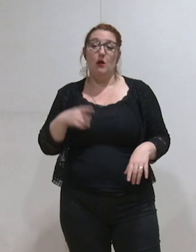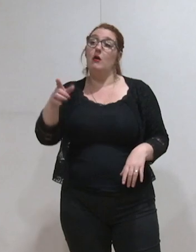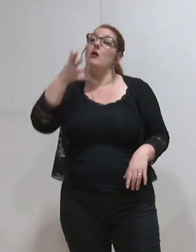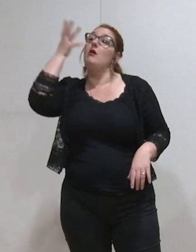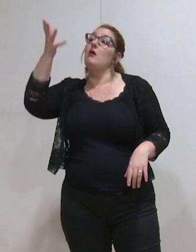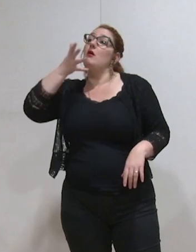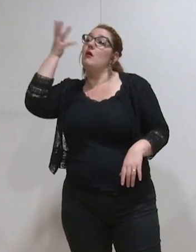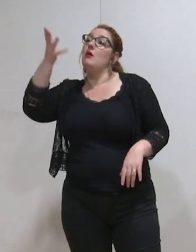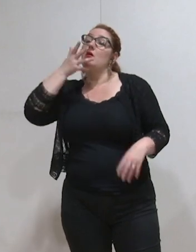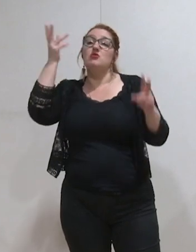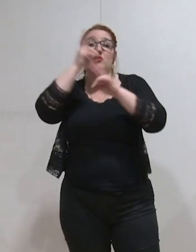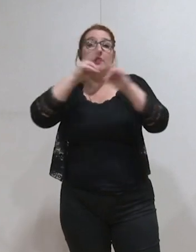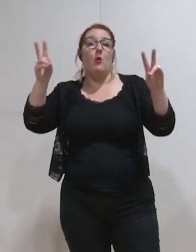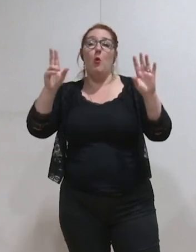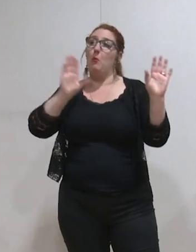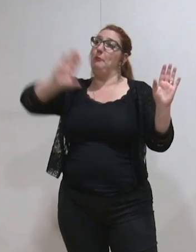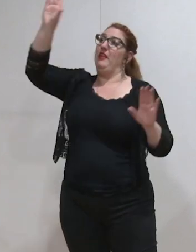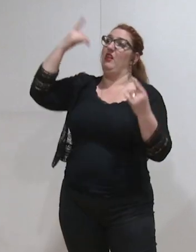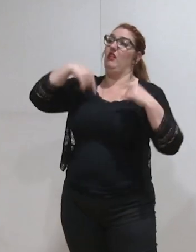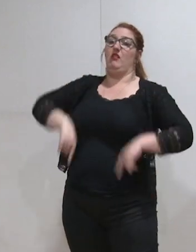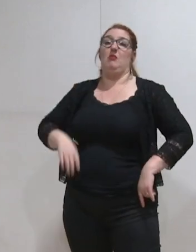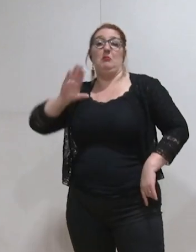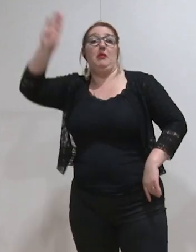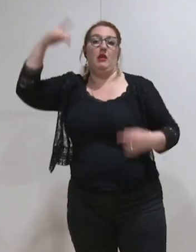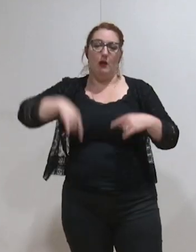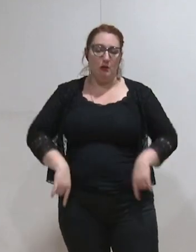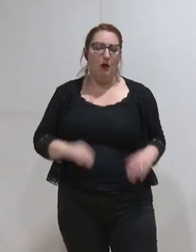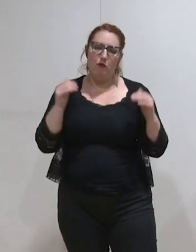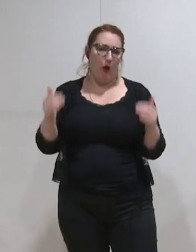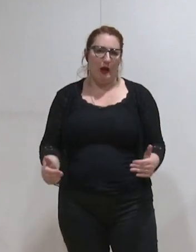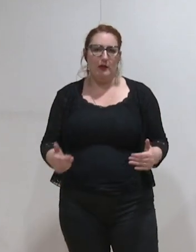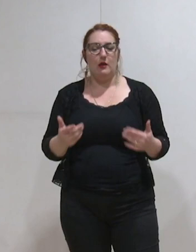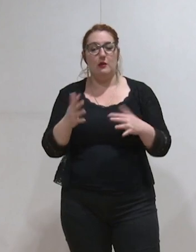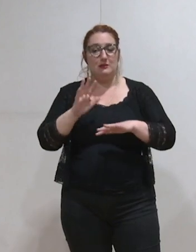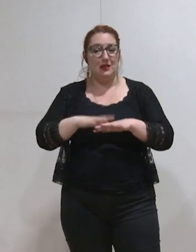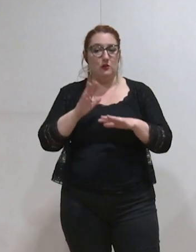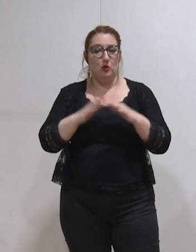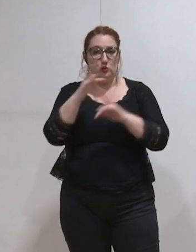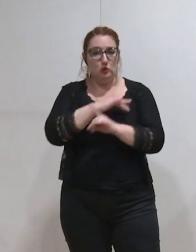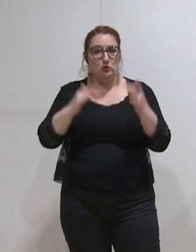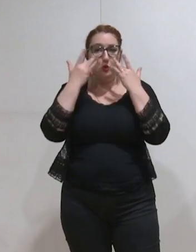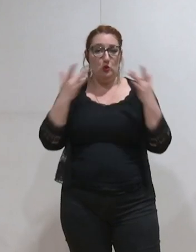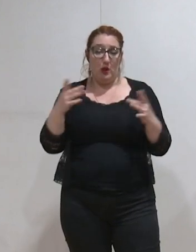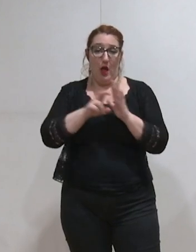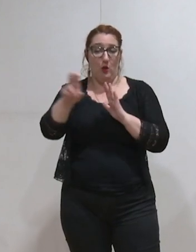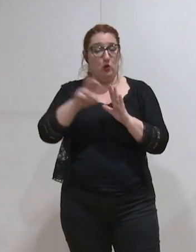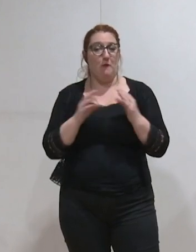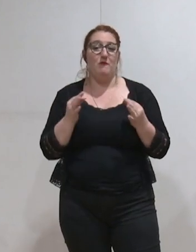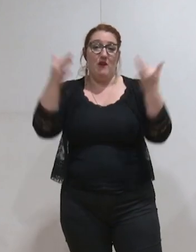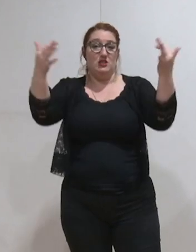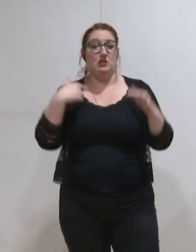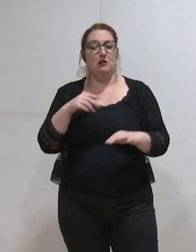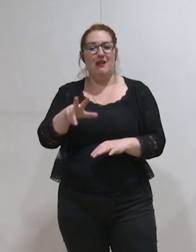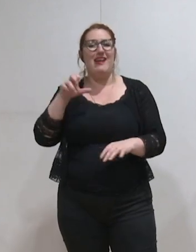derrière des propos généraux nationaux la réalité c'est que le secteur socioculturel grenoblois est très fragile que beaucoup tu a été fait pour le sanctuariser dans le